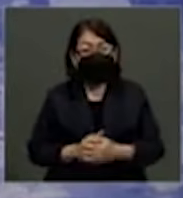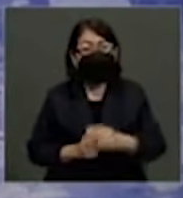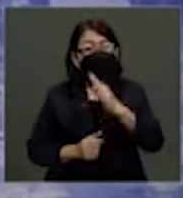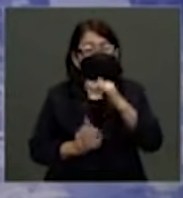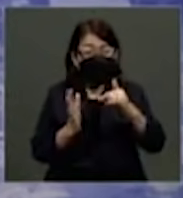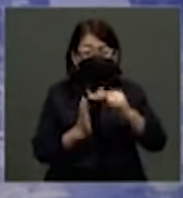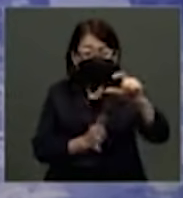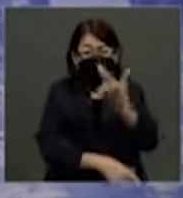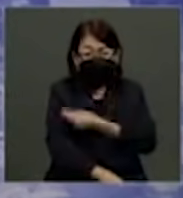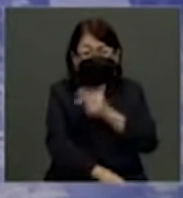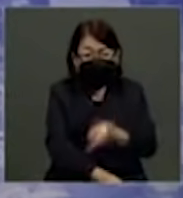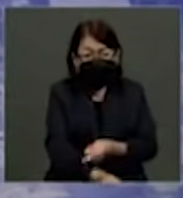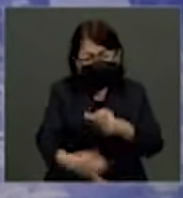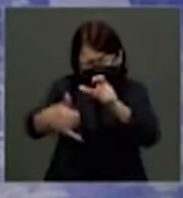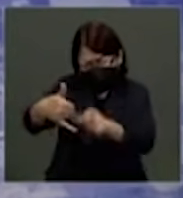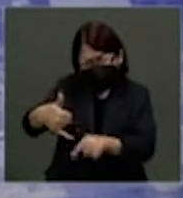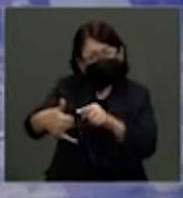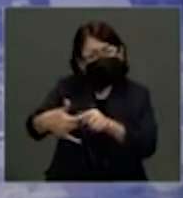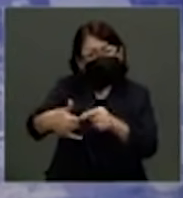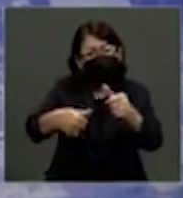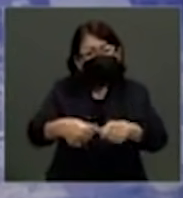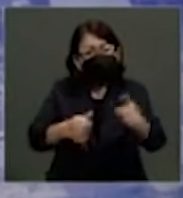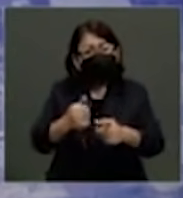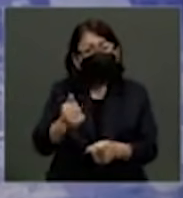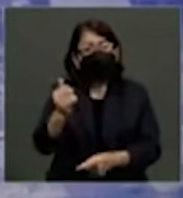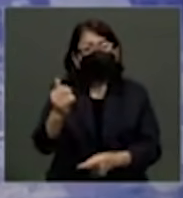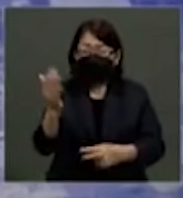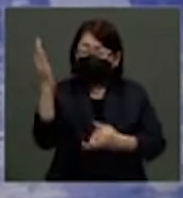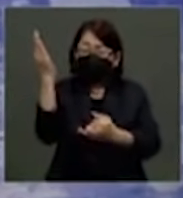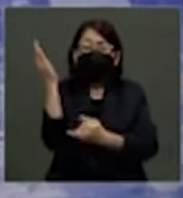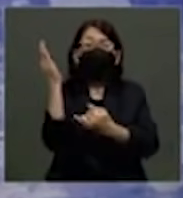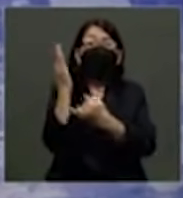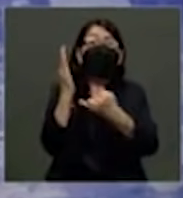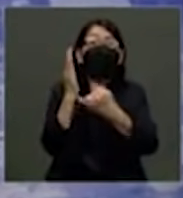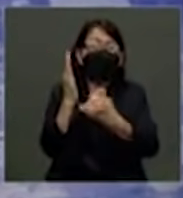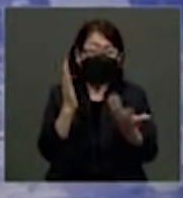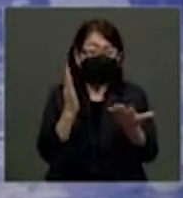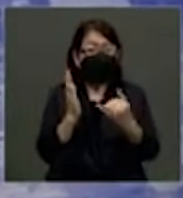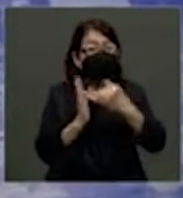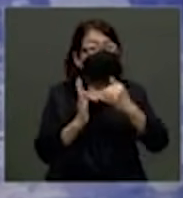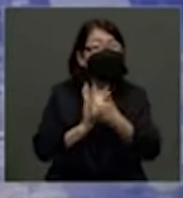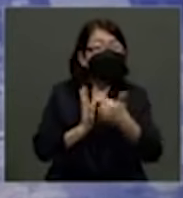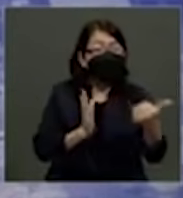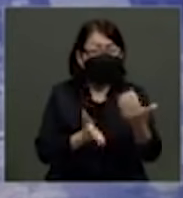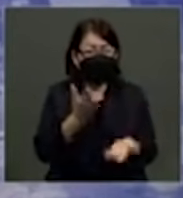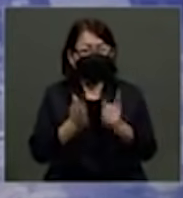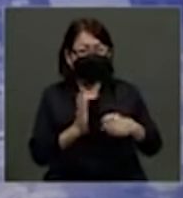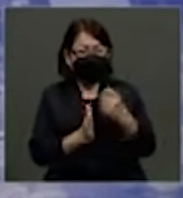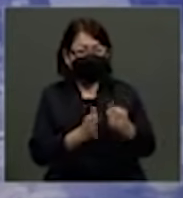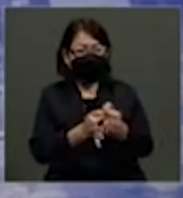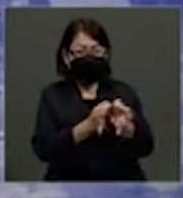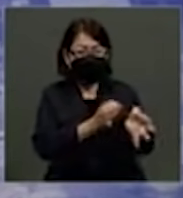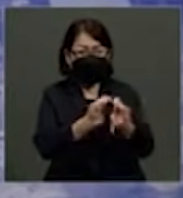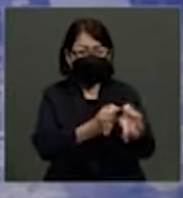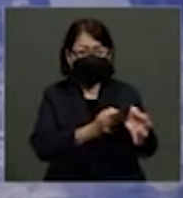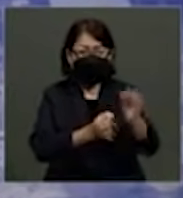ลายทางนะครับงั้นถ้าเขาอยากจะดูว่าต้องมาเห็นว่าเป็นวัคซีนเป็นคนที่อยากจะไปรับวัคซีนในจังหวัดที่ข้